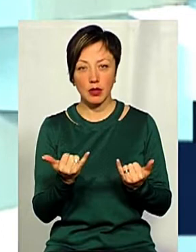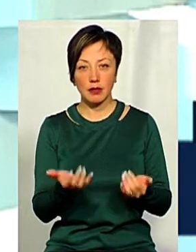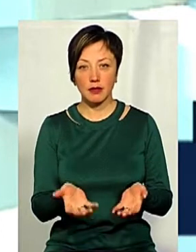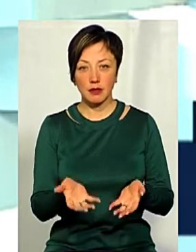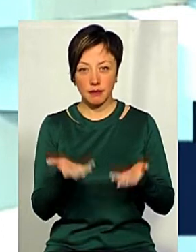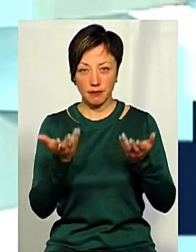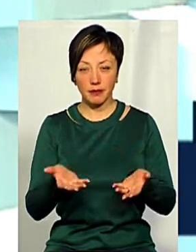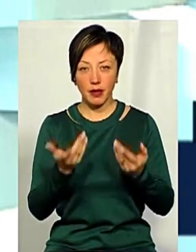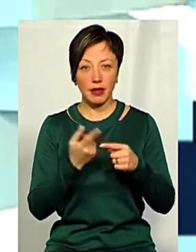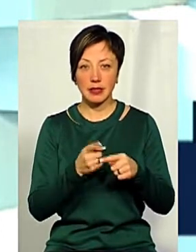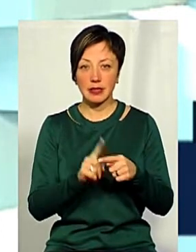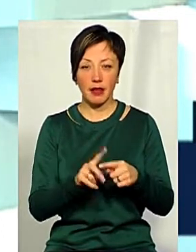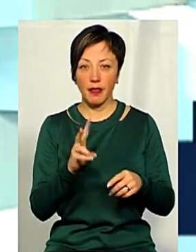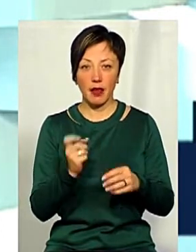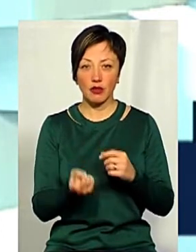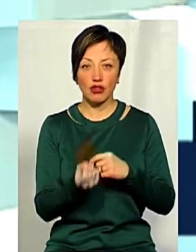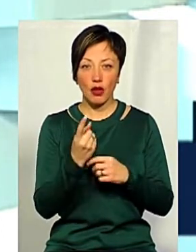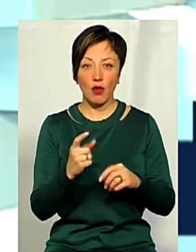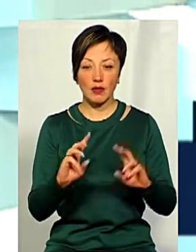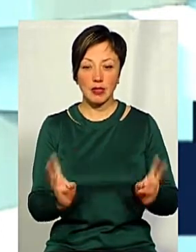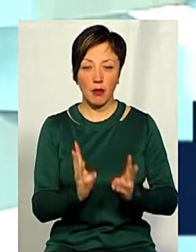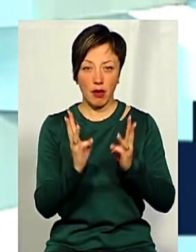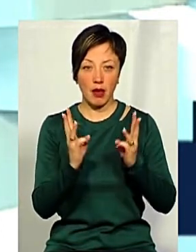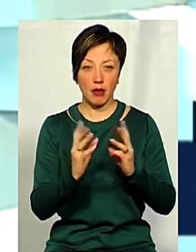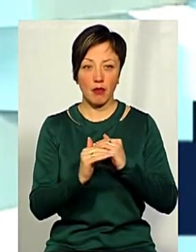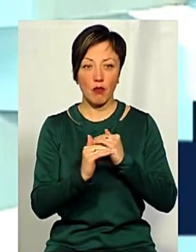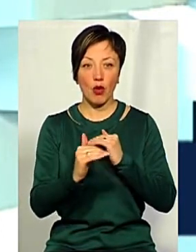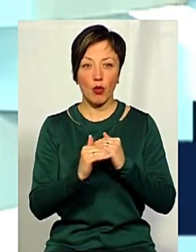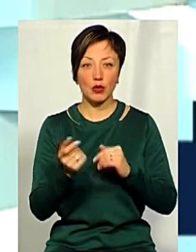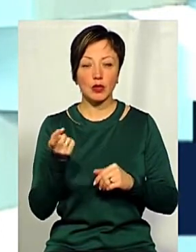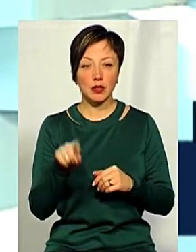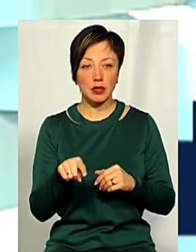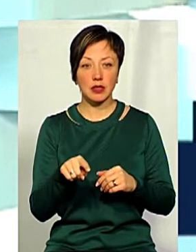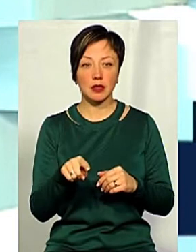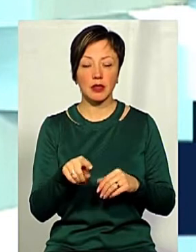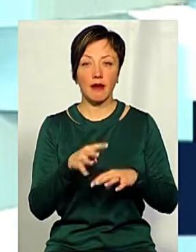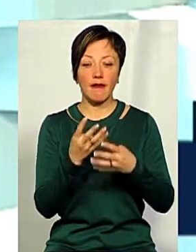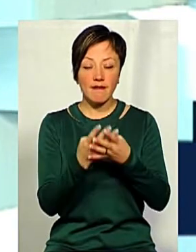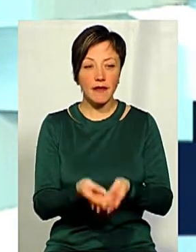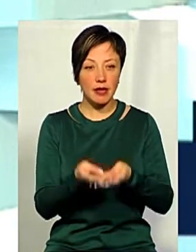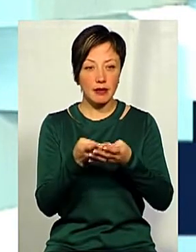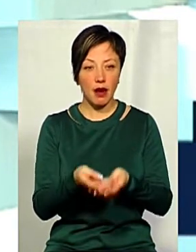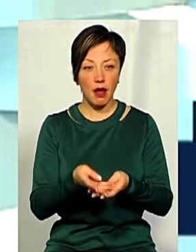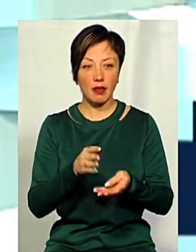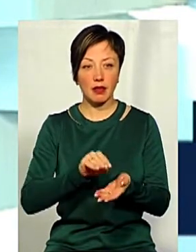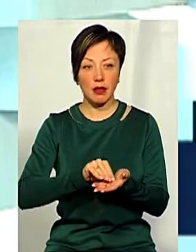не є вже джерелом самозаймання полігону, фільтрат, який